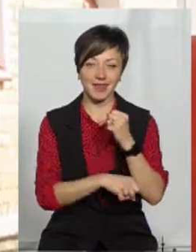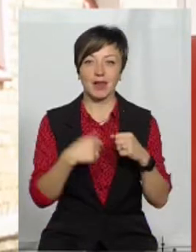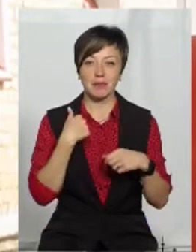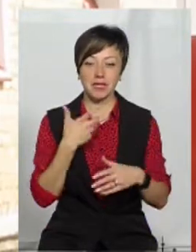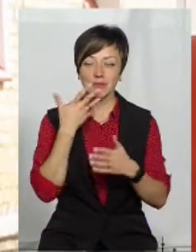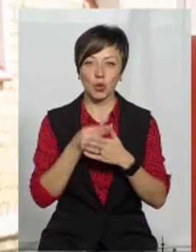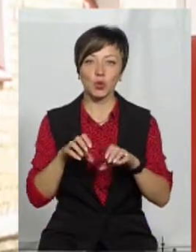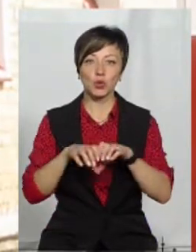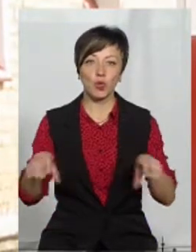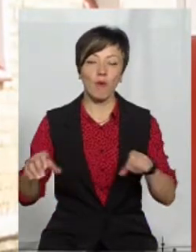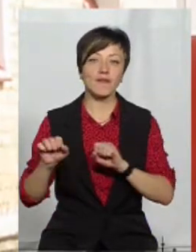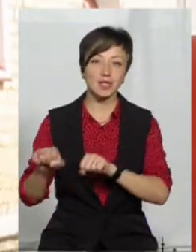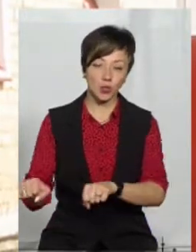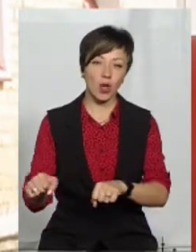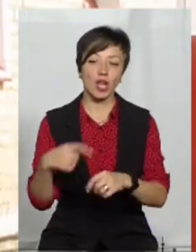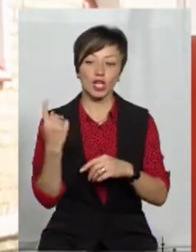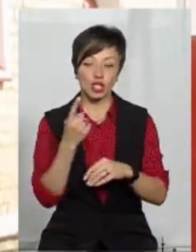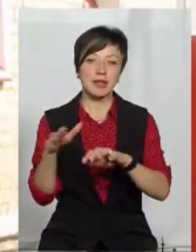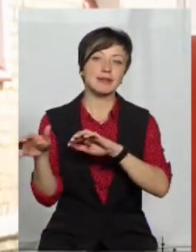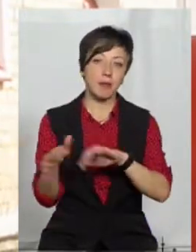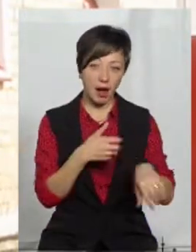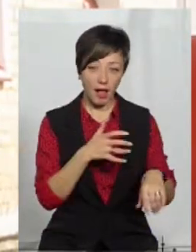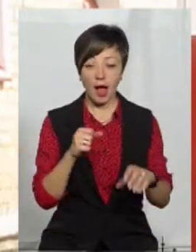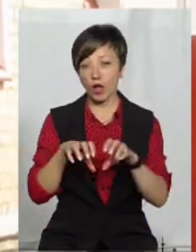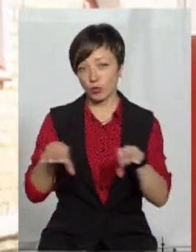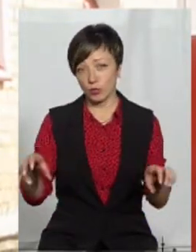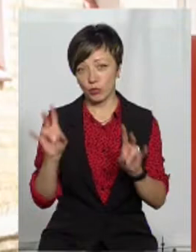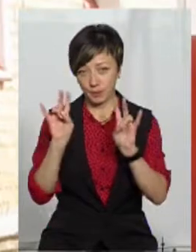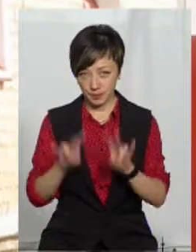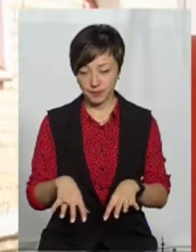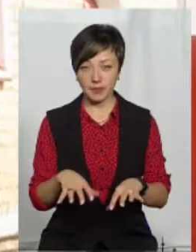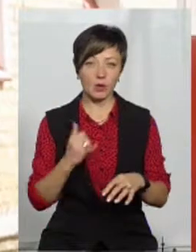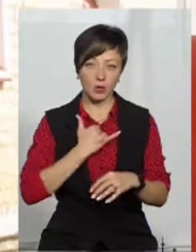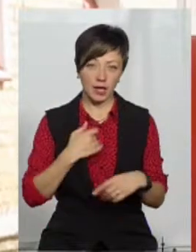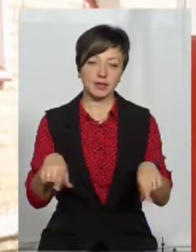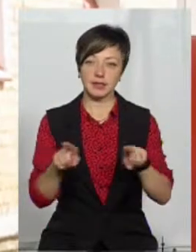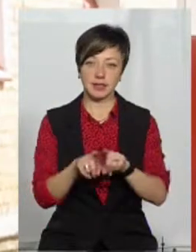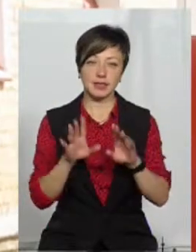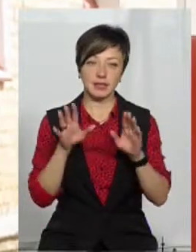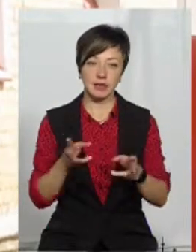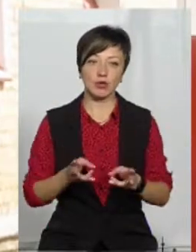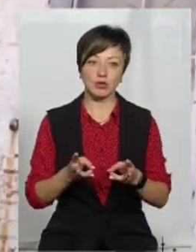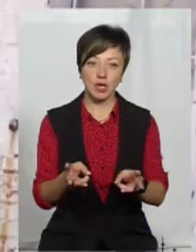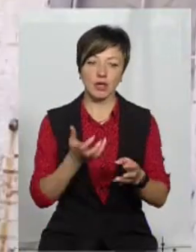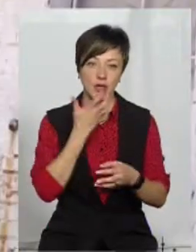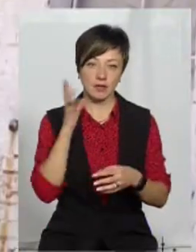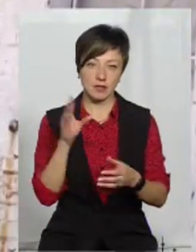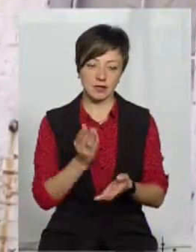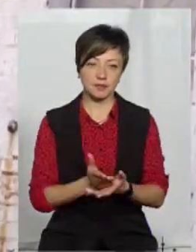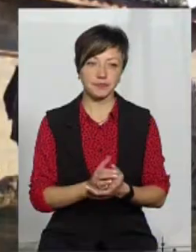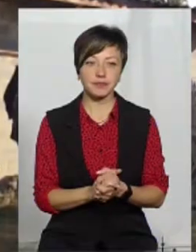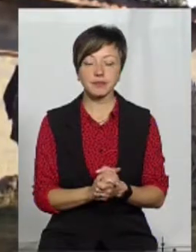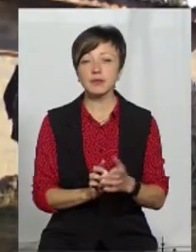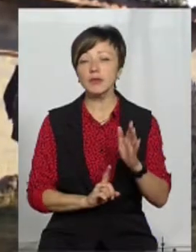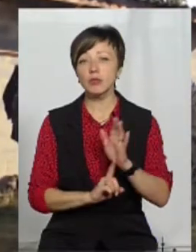свою трубу відстояли. Вони свій лічильник забрали, а трубу нам приварили назад. Так що у нас тільки включай котельню, все палиться.